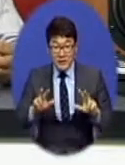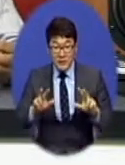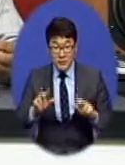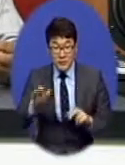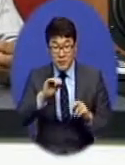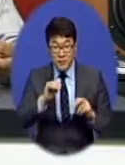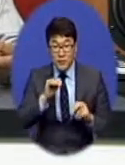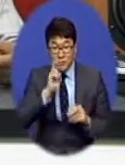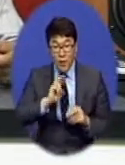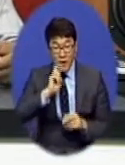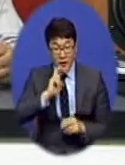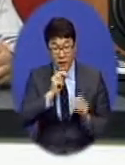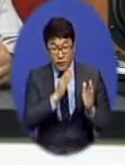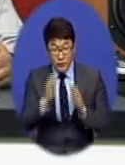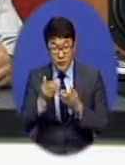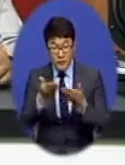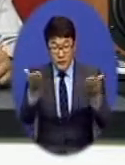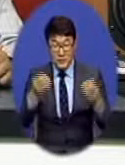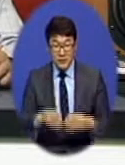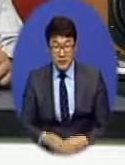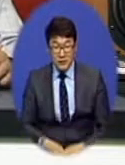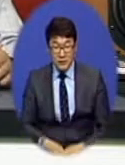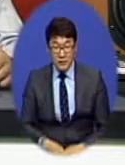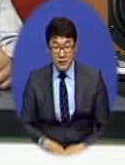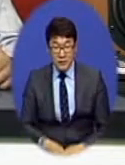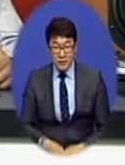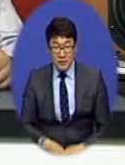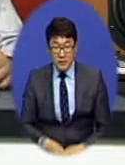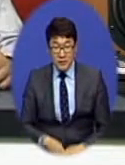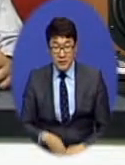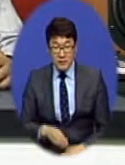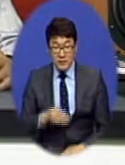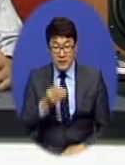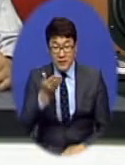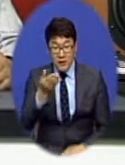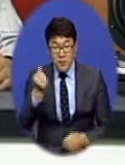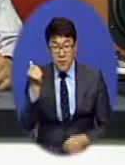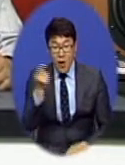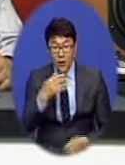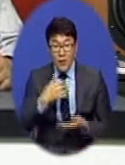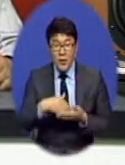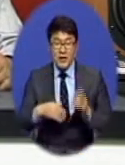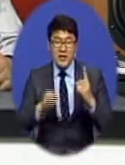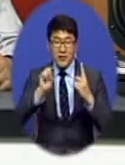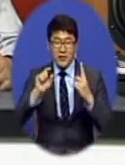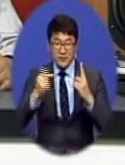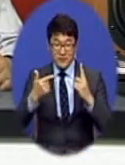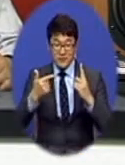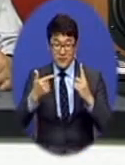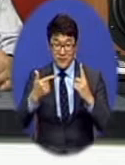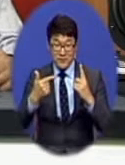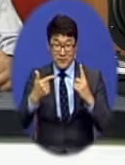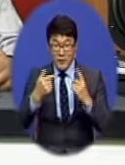저희가 이제 곧 노래 먼저 이제 준비할게요. 예예. 예. 송영봉님의 참가 번호는 1번입니다. 1번. 네.